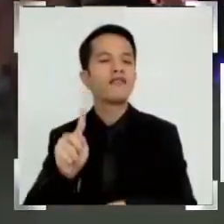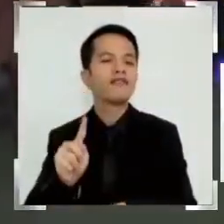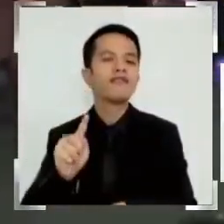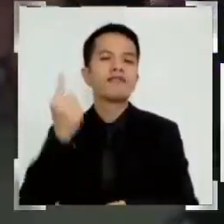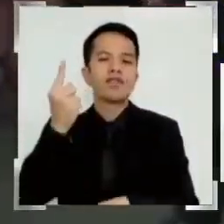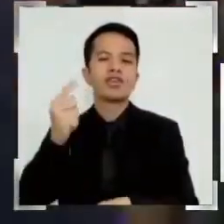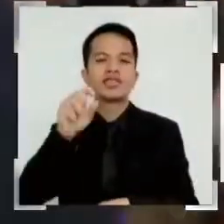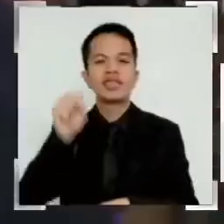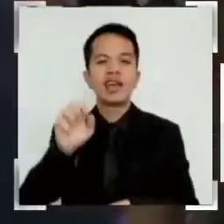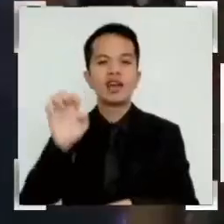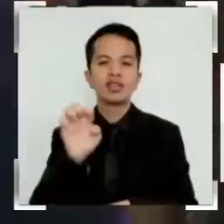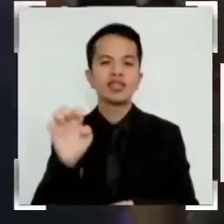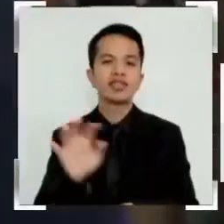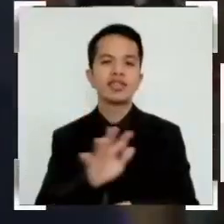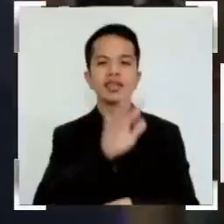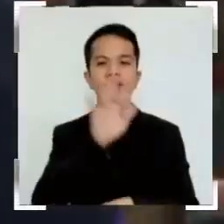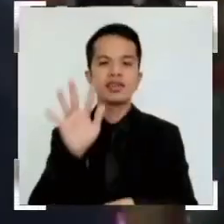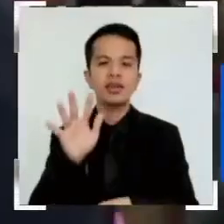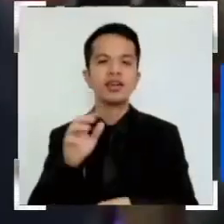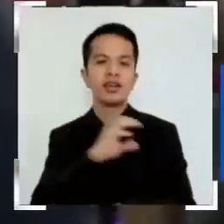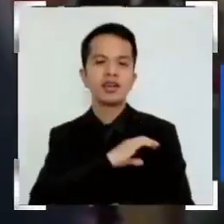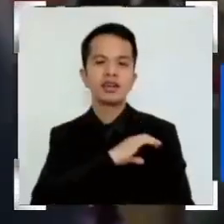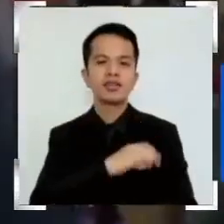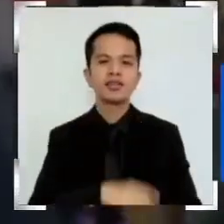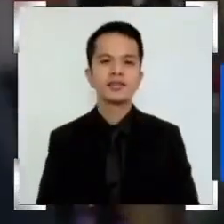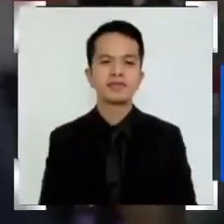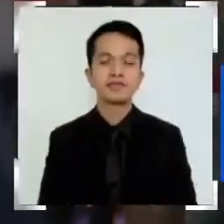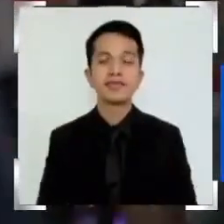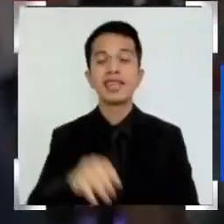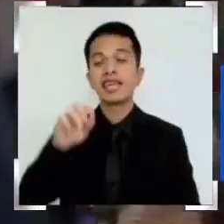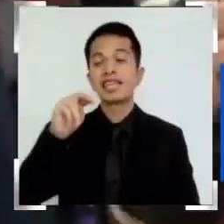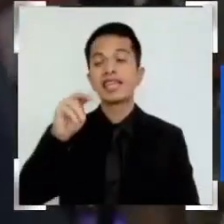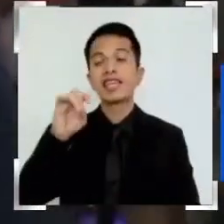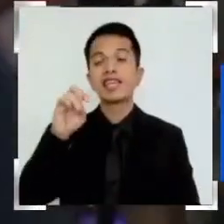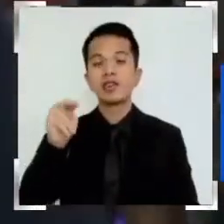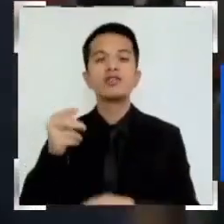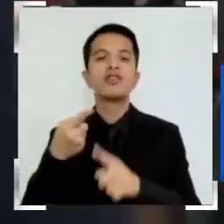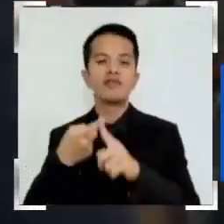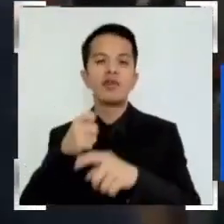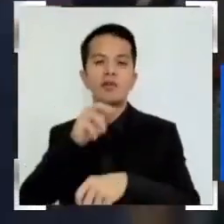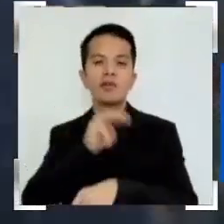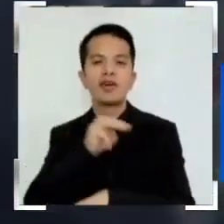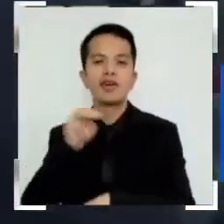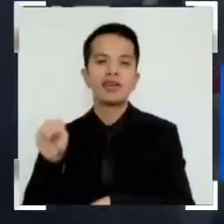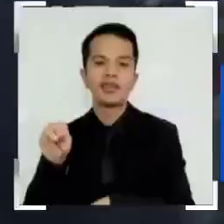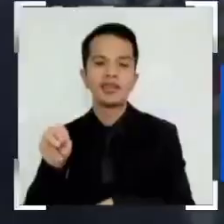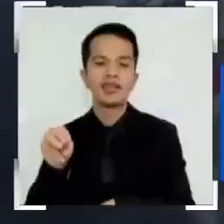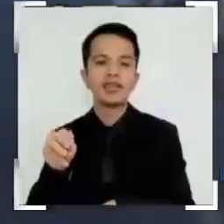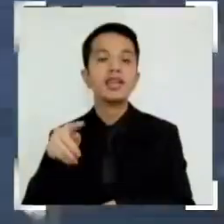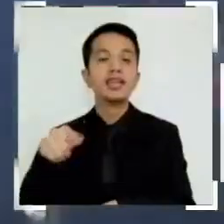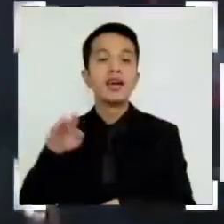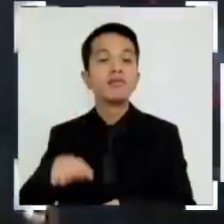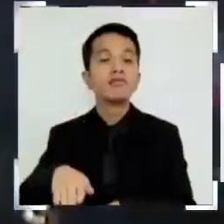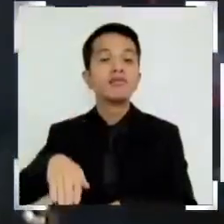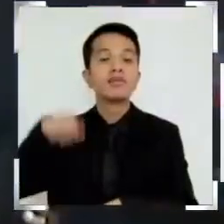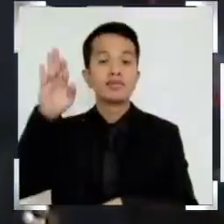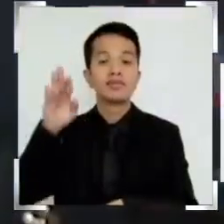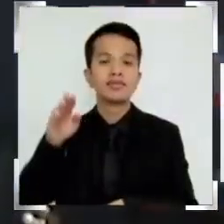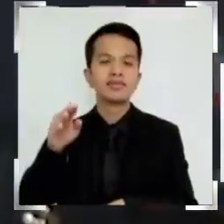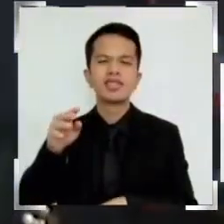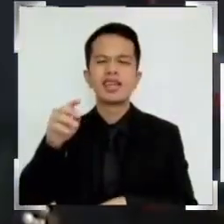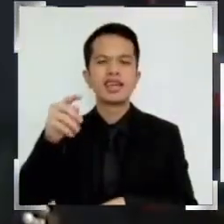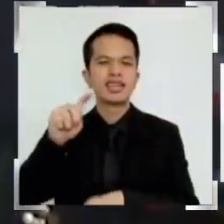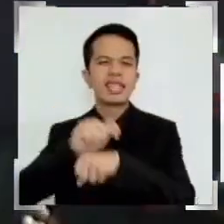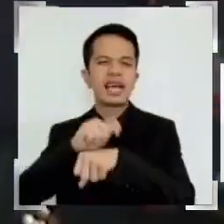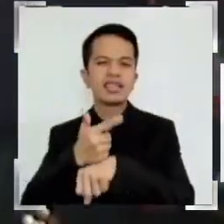Asian character. Kasi si Neon, she's from Manila. And he grew up dito. Actually, sa Taguig, sobrang